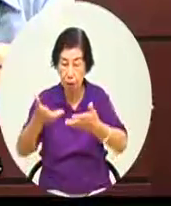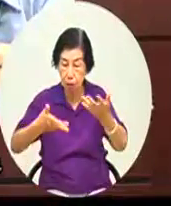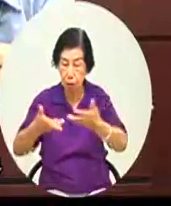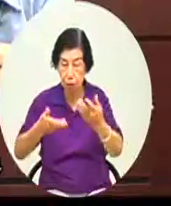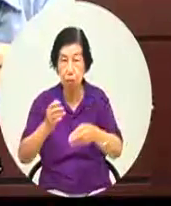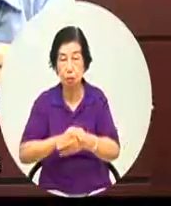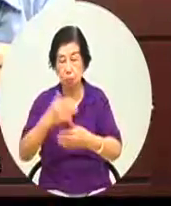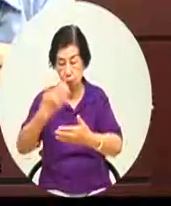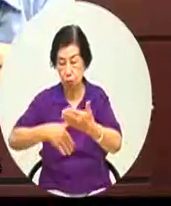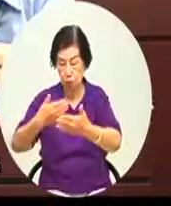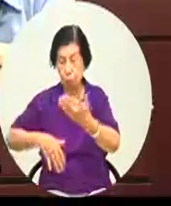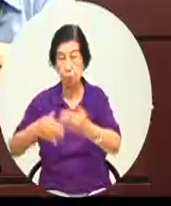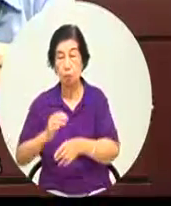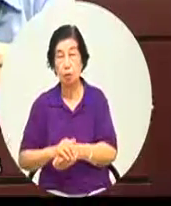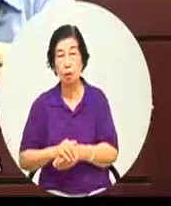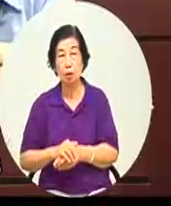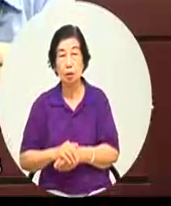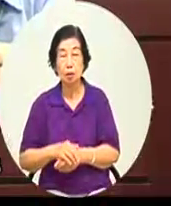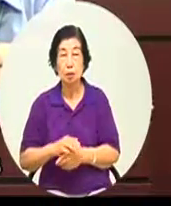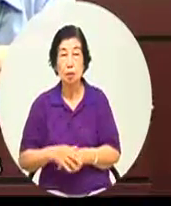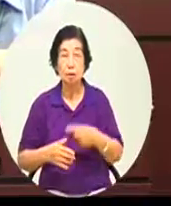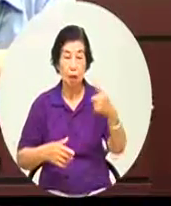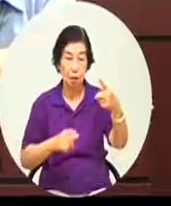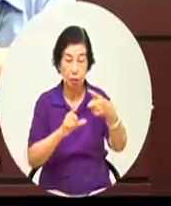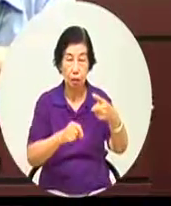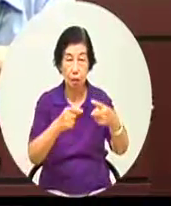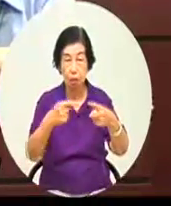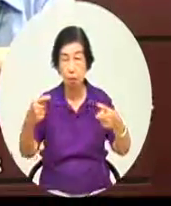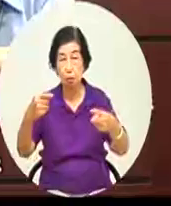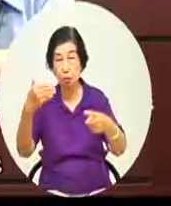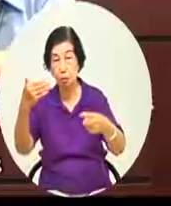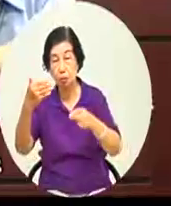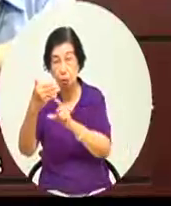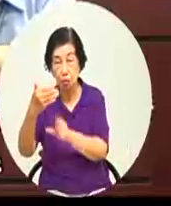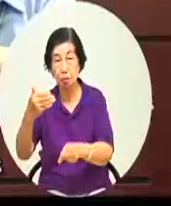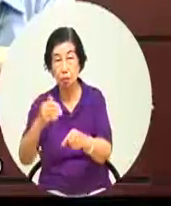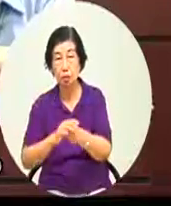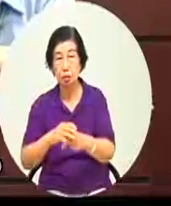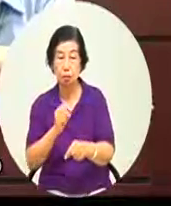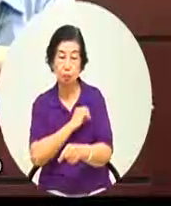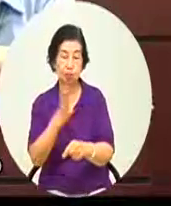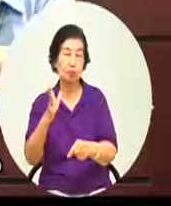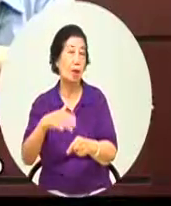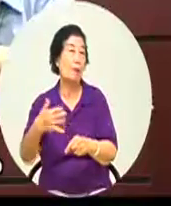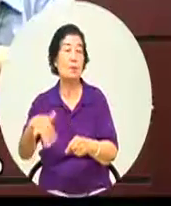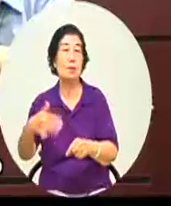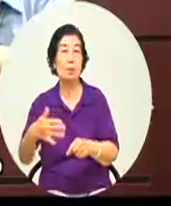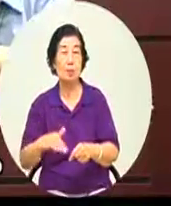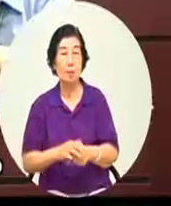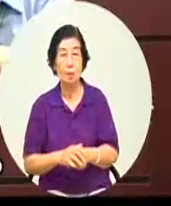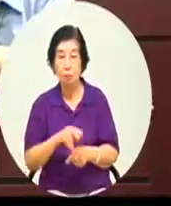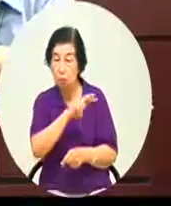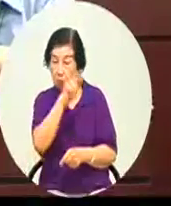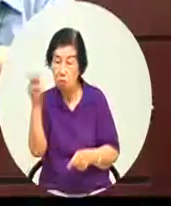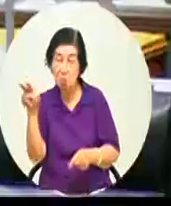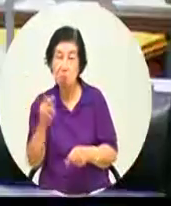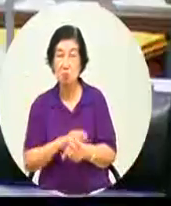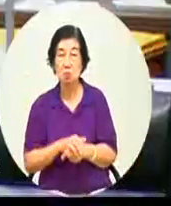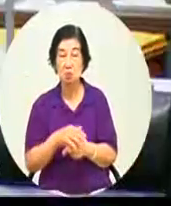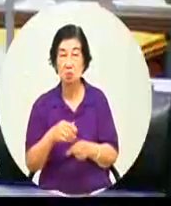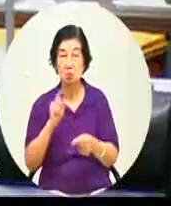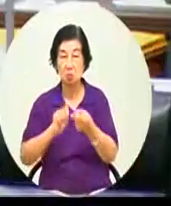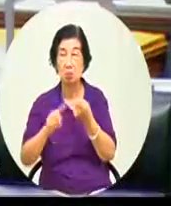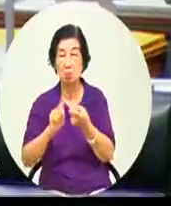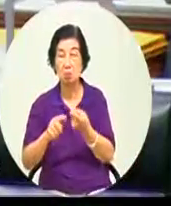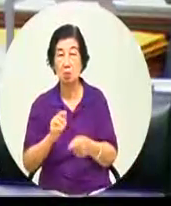只有一月到九月，其实还没结束嘛。 是是是，是。我希望， 不是你看那个数字，你可能看不到，安尼比较吼，咱希